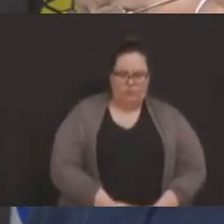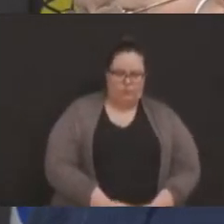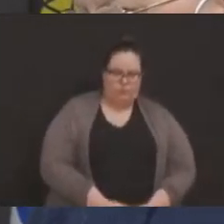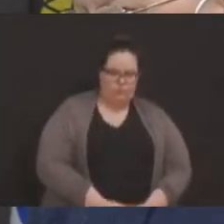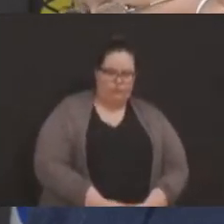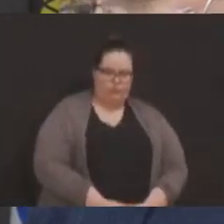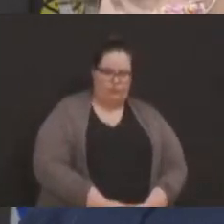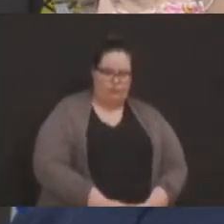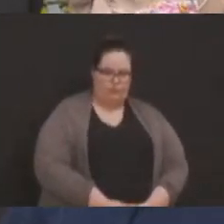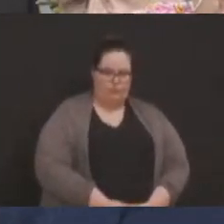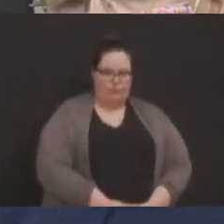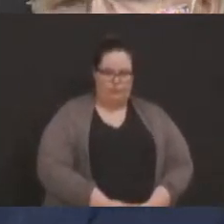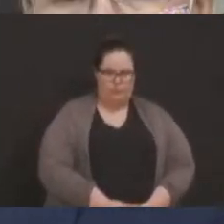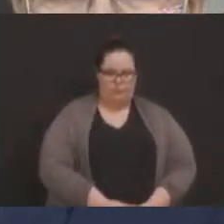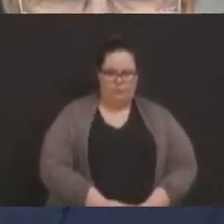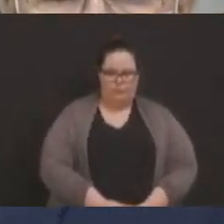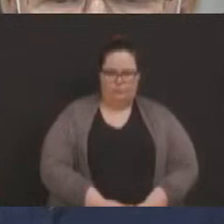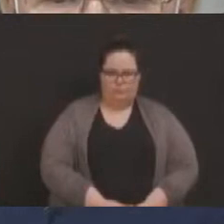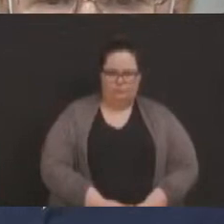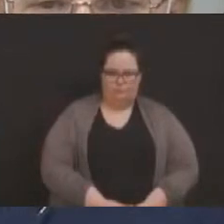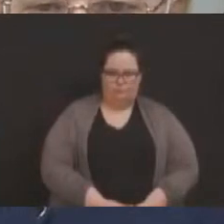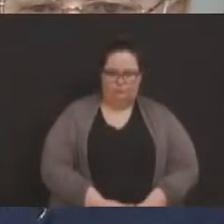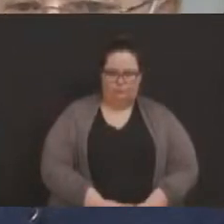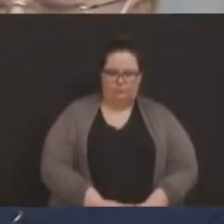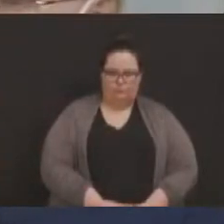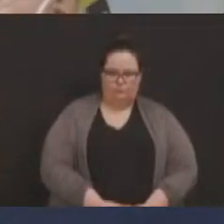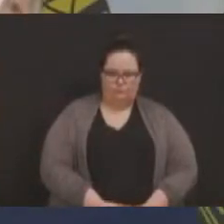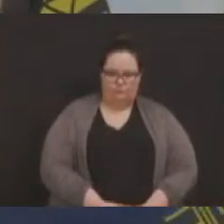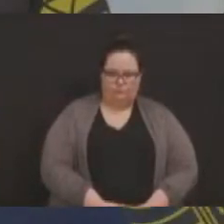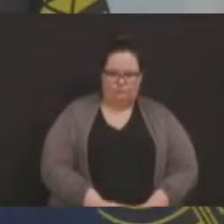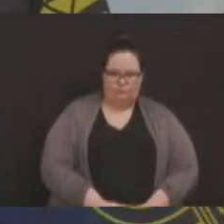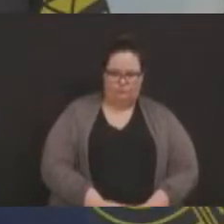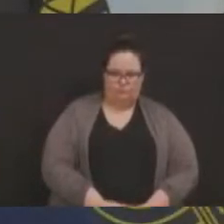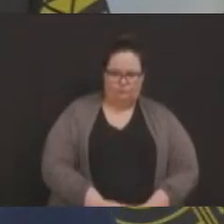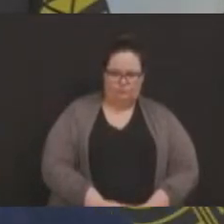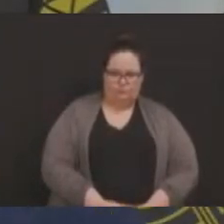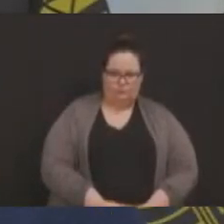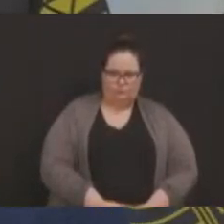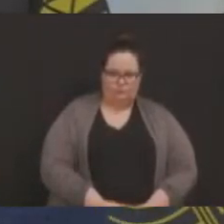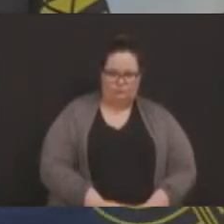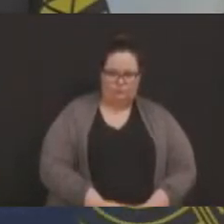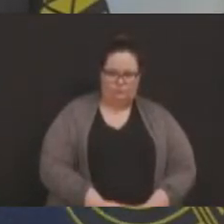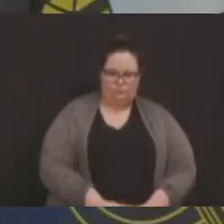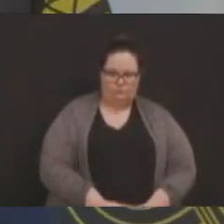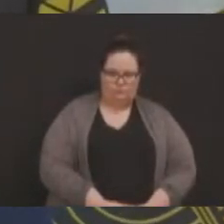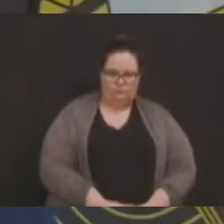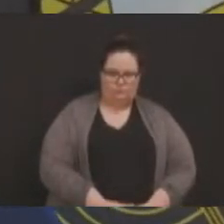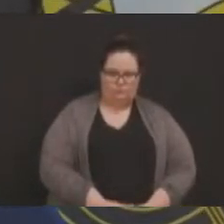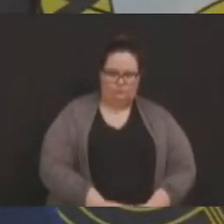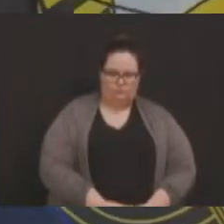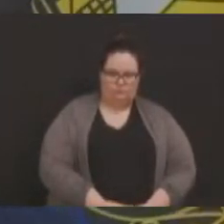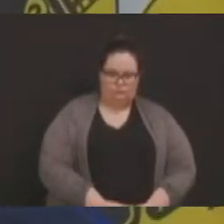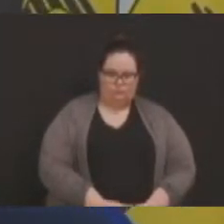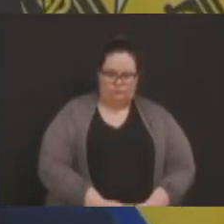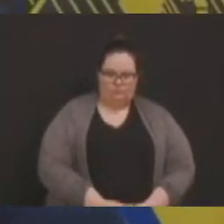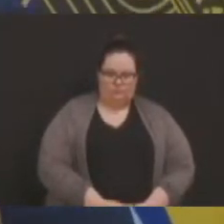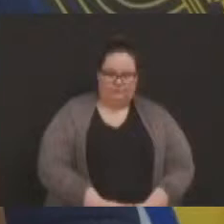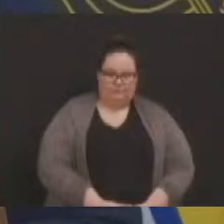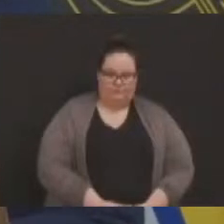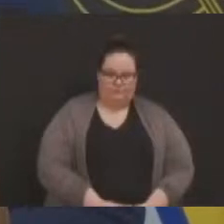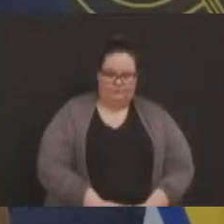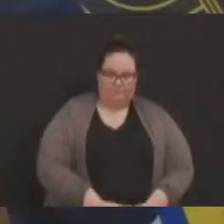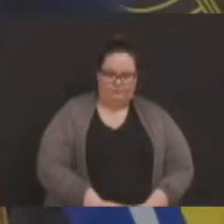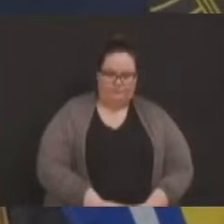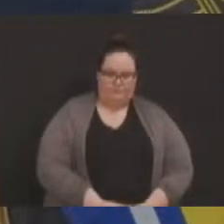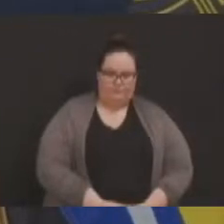entrepreneurs-là s'inquiètent de perdre certains employés qui ne voudront pas subir un test de dépistage. Qu'est-ce que vous avez à leur dire pour peut-être